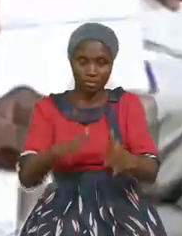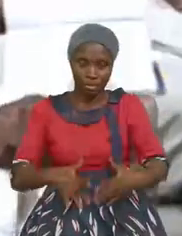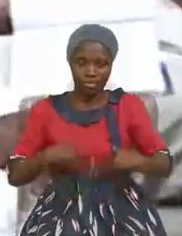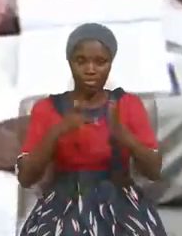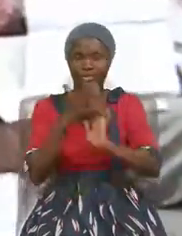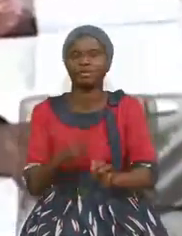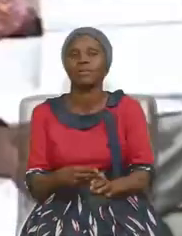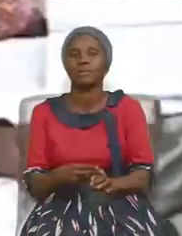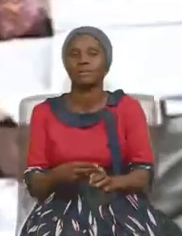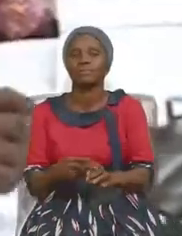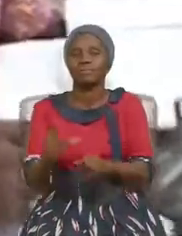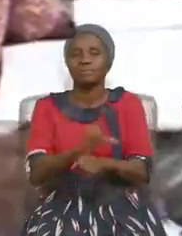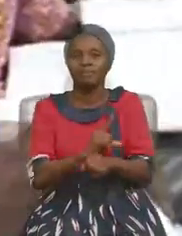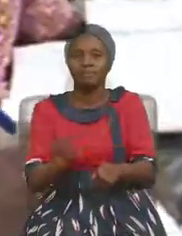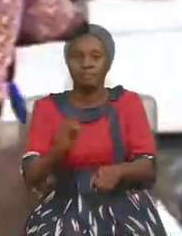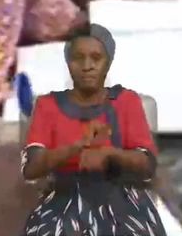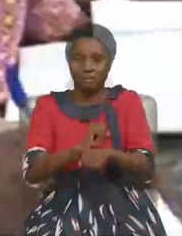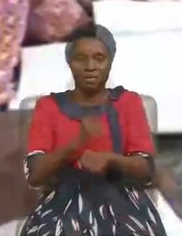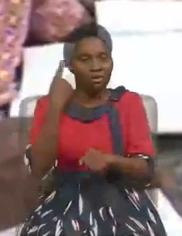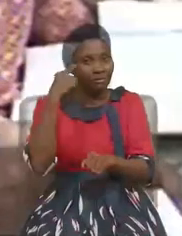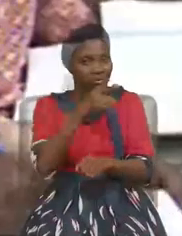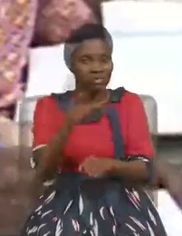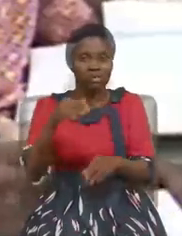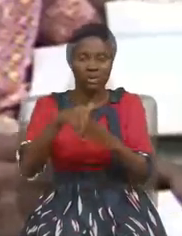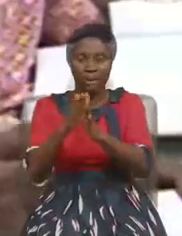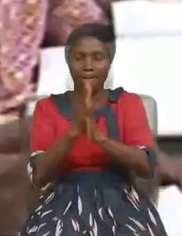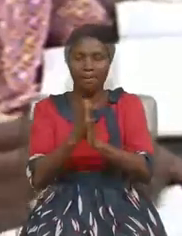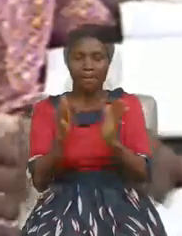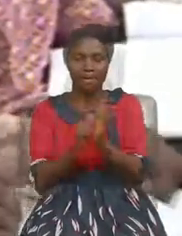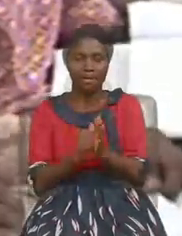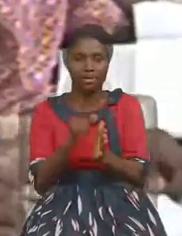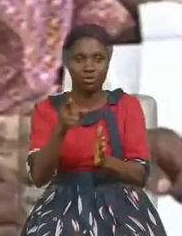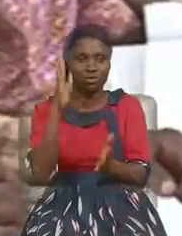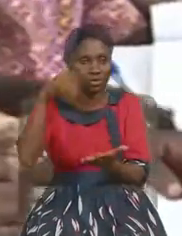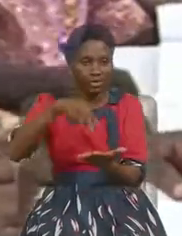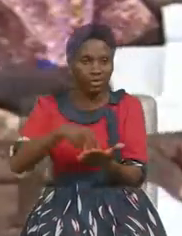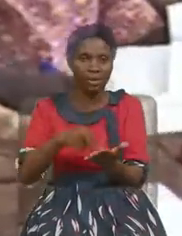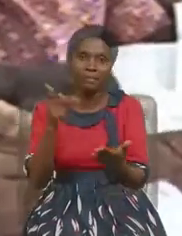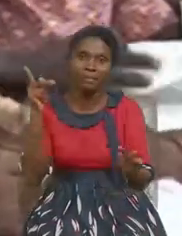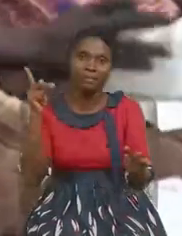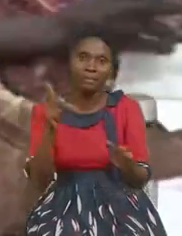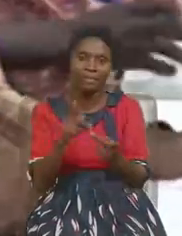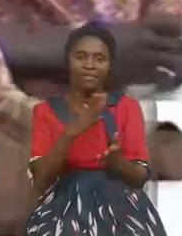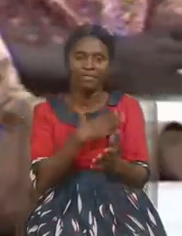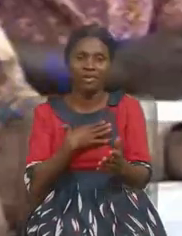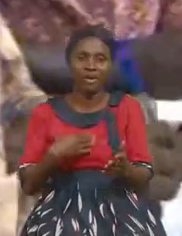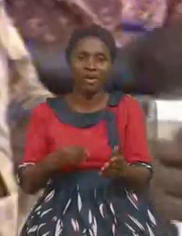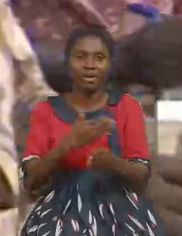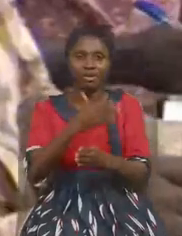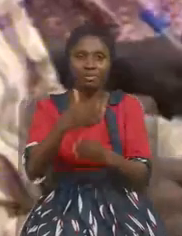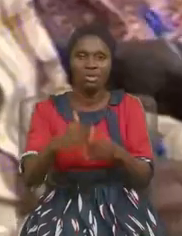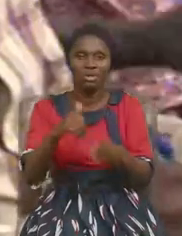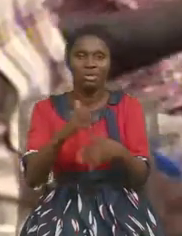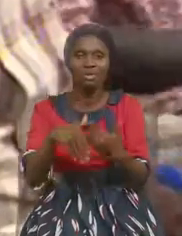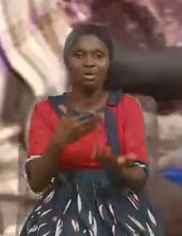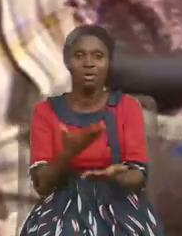Dieu sait de combat pour vous dans ses prières, afin que parfait et pleinement persuadé, vous persistiez dans